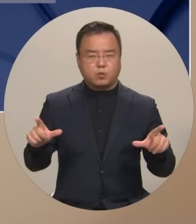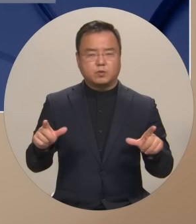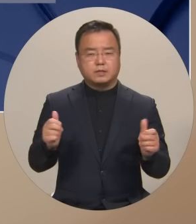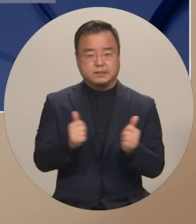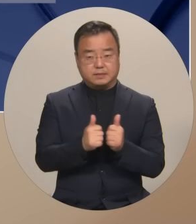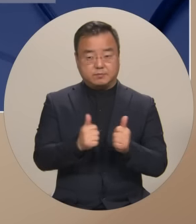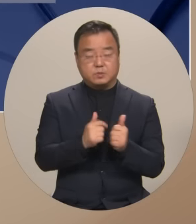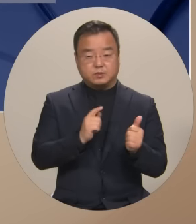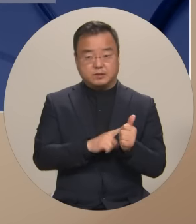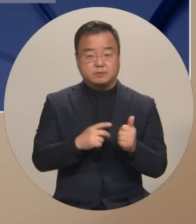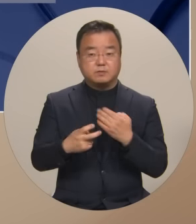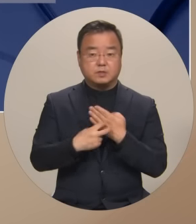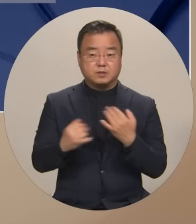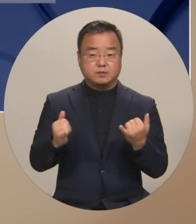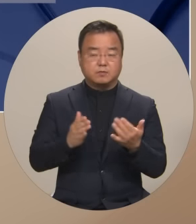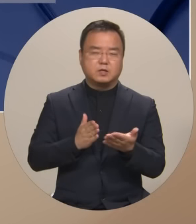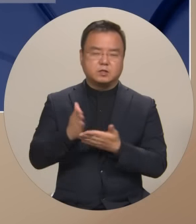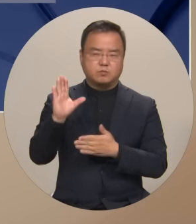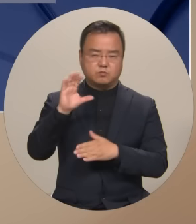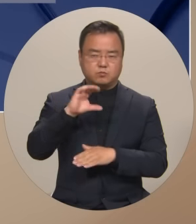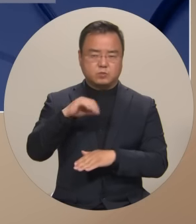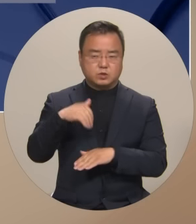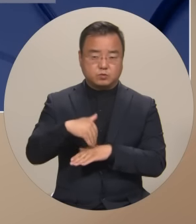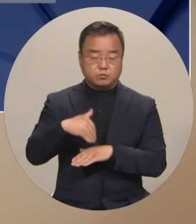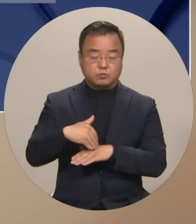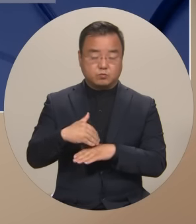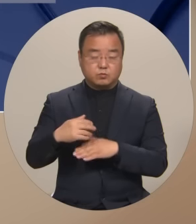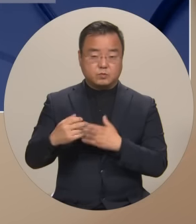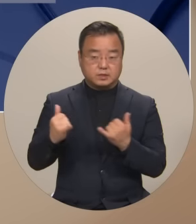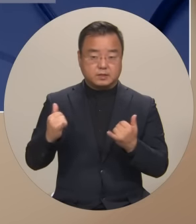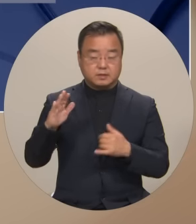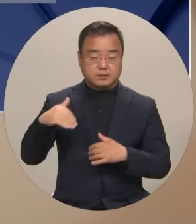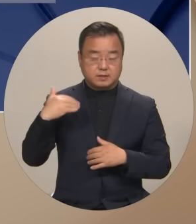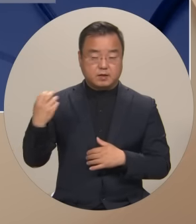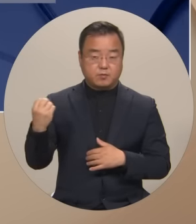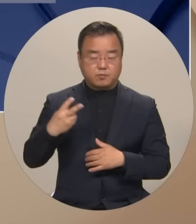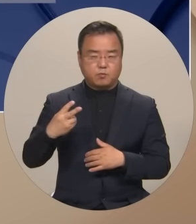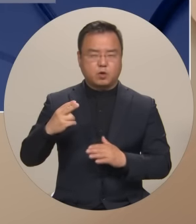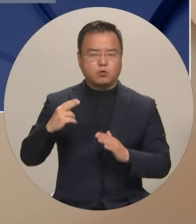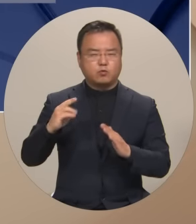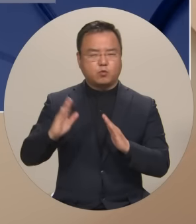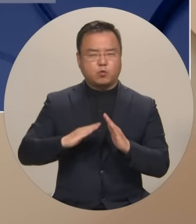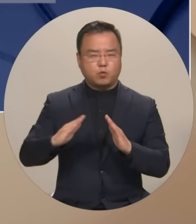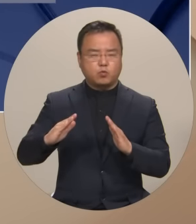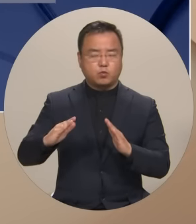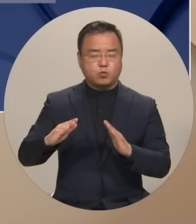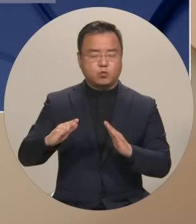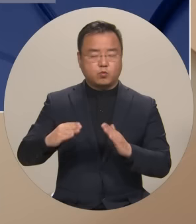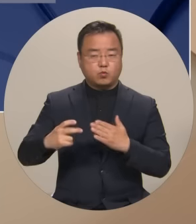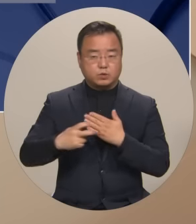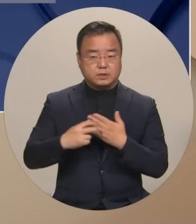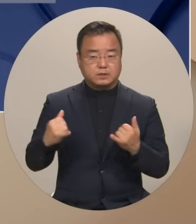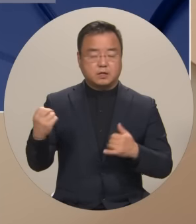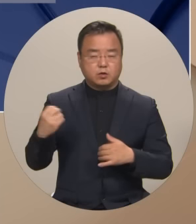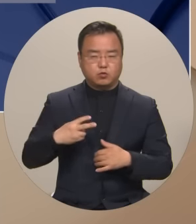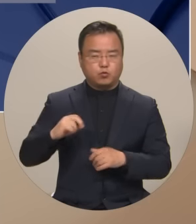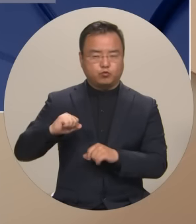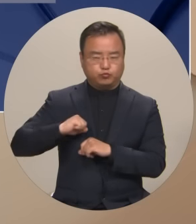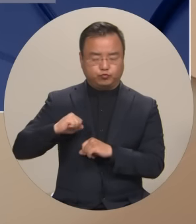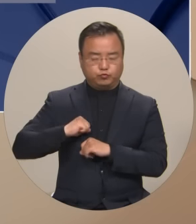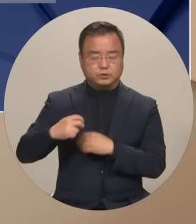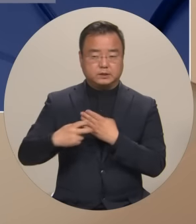경우 전문의를 하면서 군의관과 공중 보건 이사를 지원해 병역을 해결하는데 전문의가 배출되지 않으면 군의관과